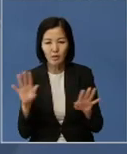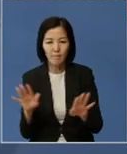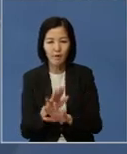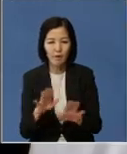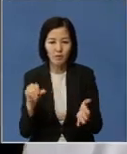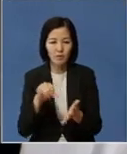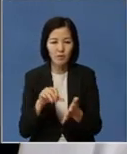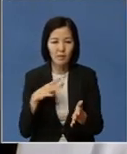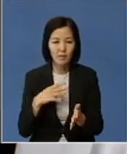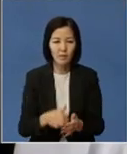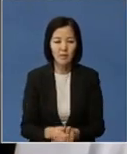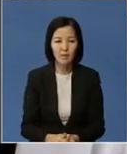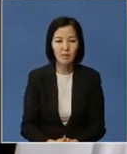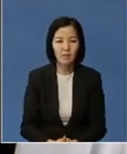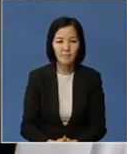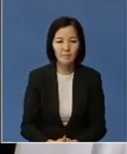шырқады.